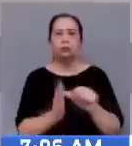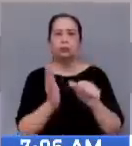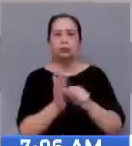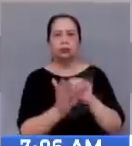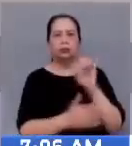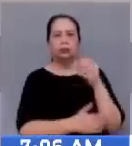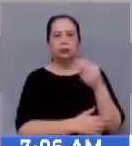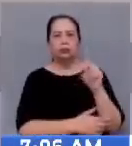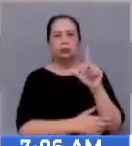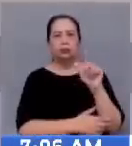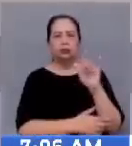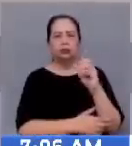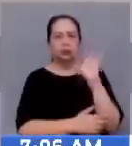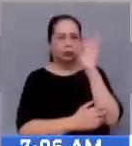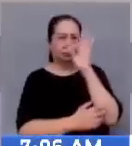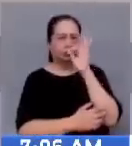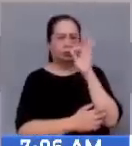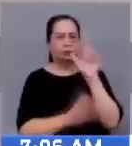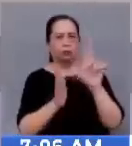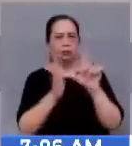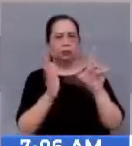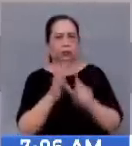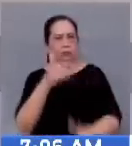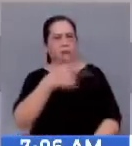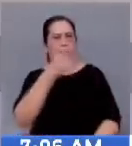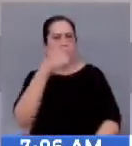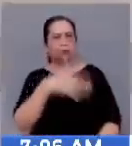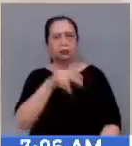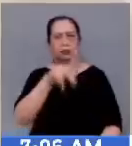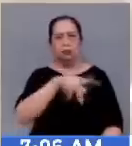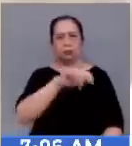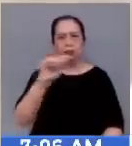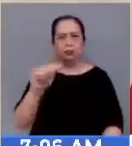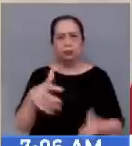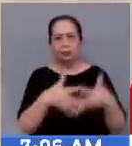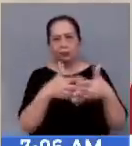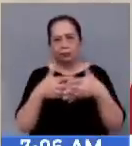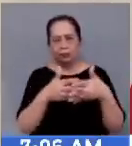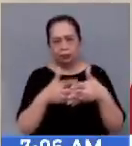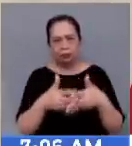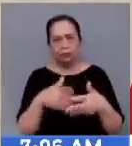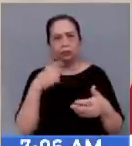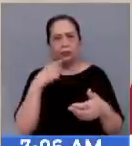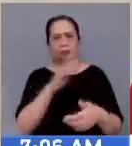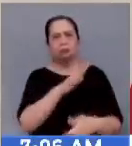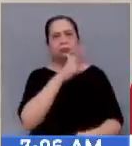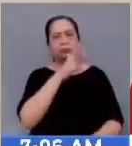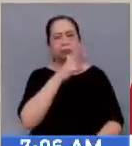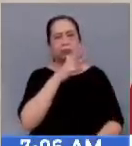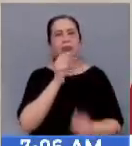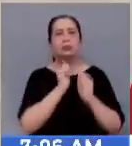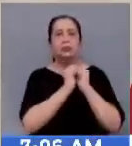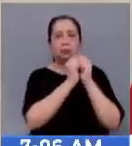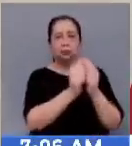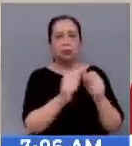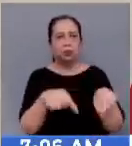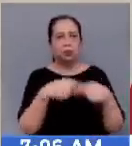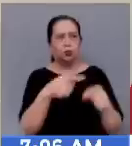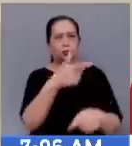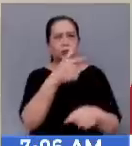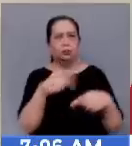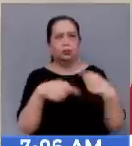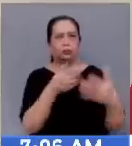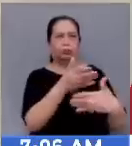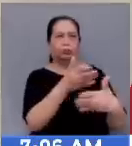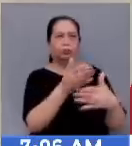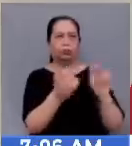Pilipinong abogadong nabaril sa ulo sa Philadelphia sa Amerika. Kinumpirma ito ng ina ni Lilo na kasama niya noong mabaril siya habang papunta sa